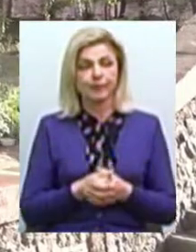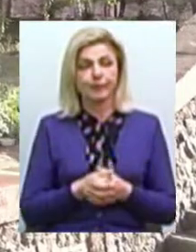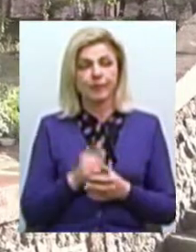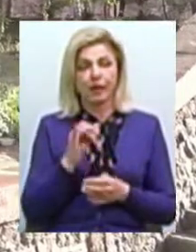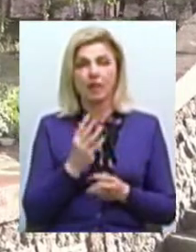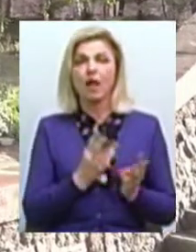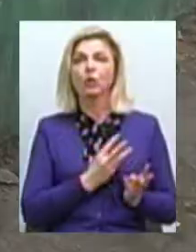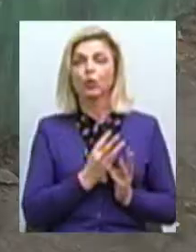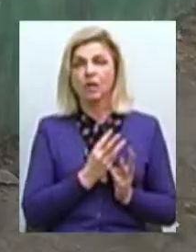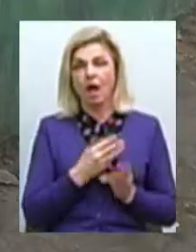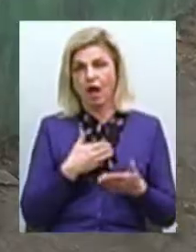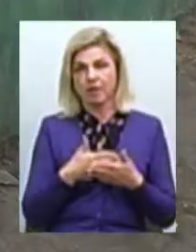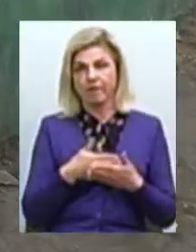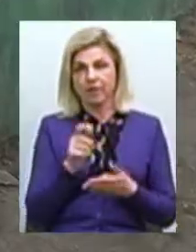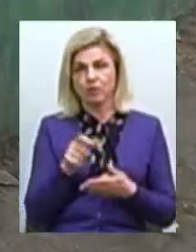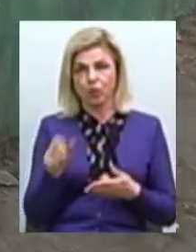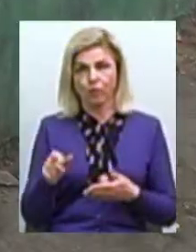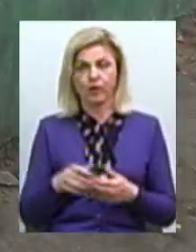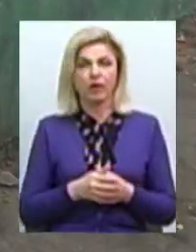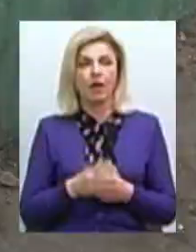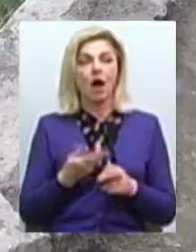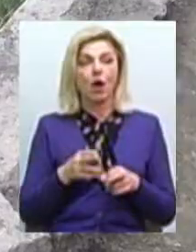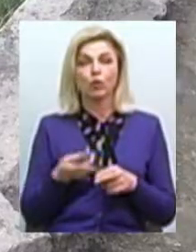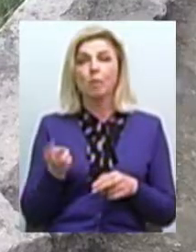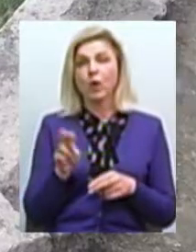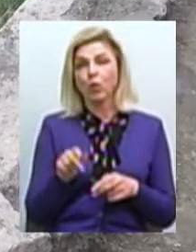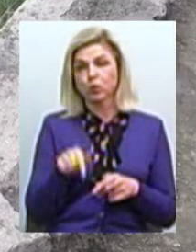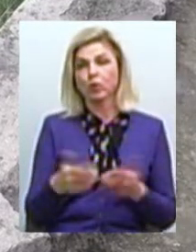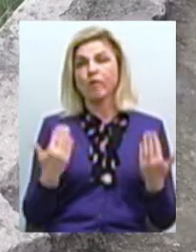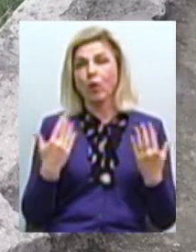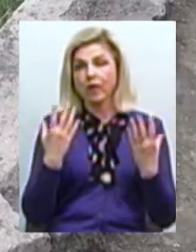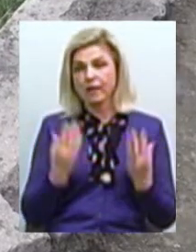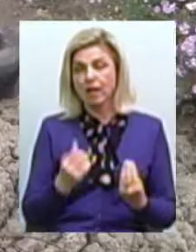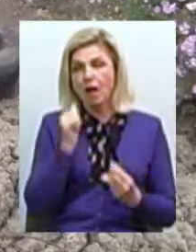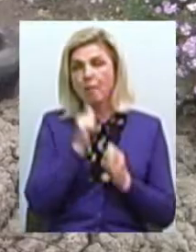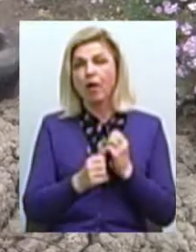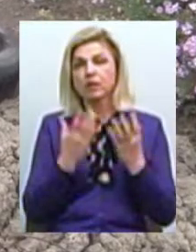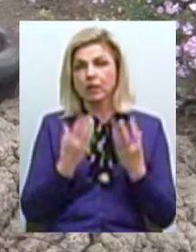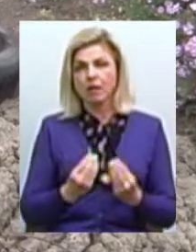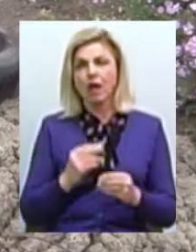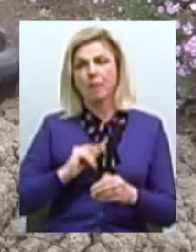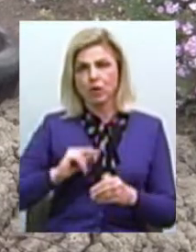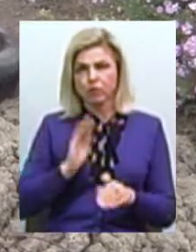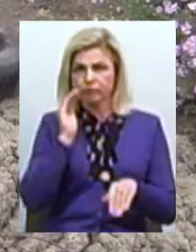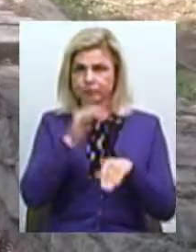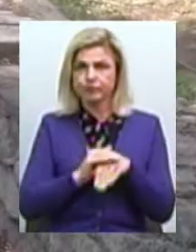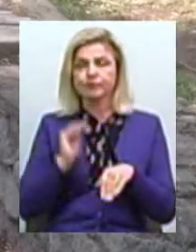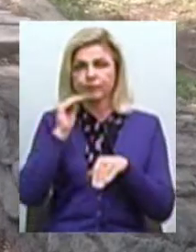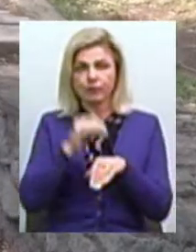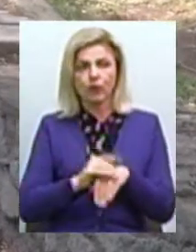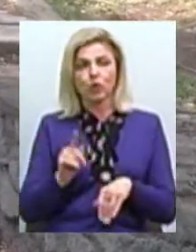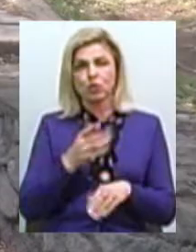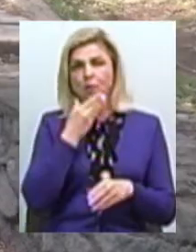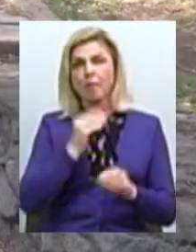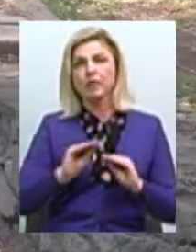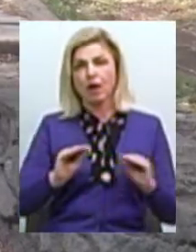ентузіазмі активістів, волонтерів, які приходили сюди на вихідні, в будні дні, працювали до пізнього вечора та